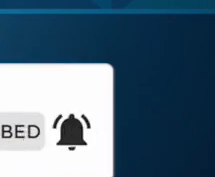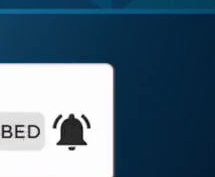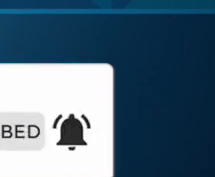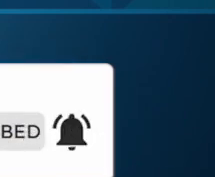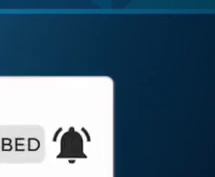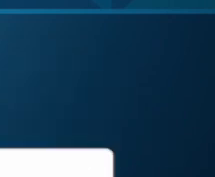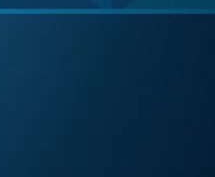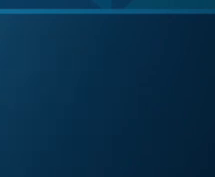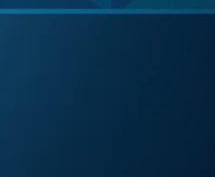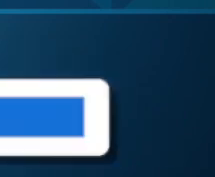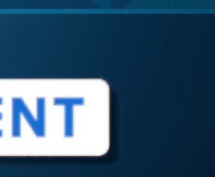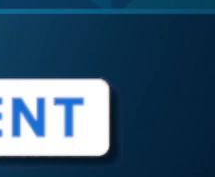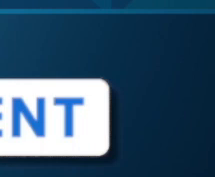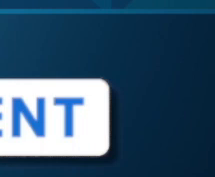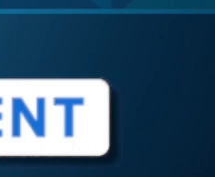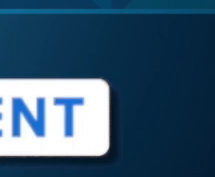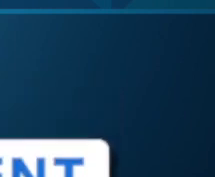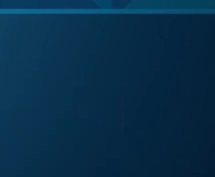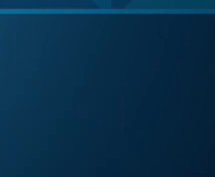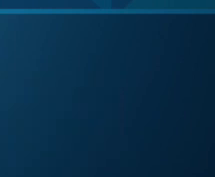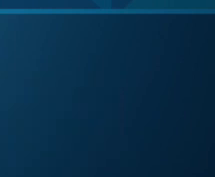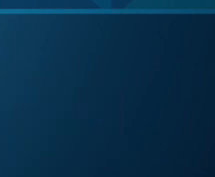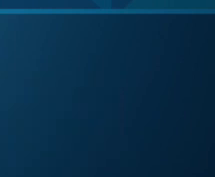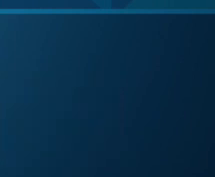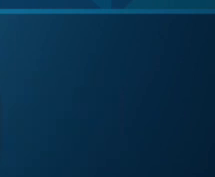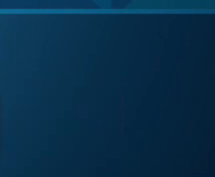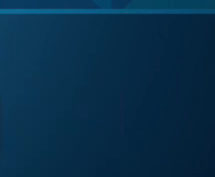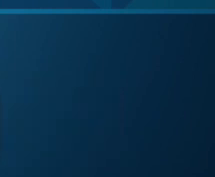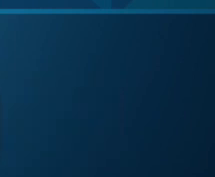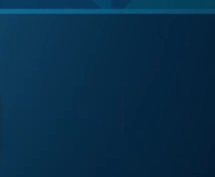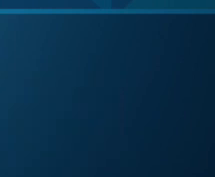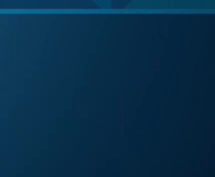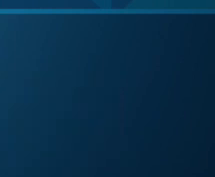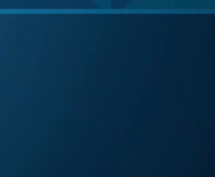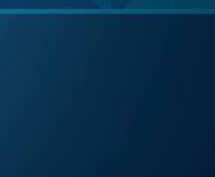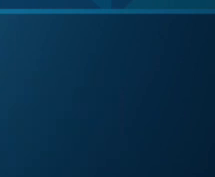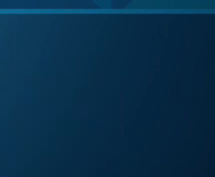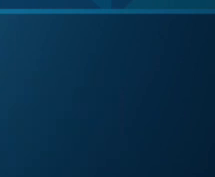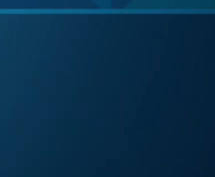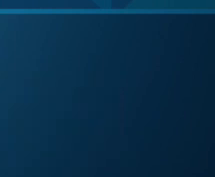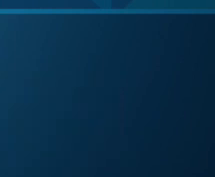butão notificação, fo comentário no fahetutang ba media social siraselak.